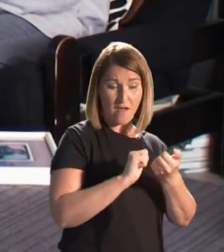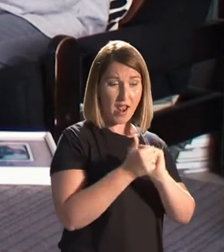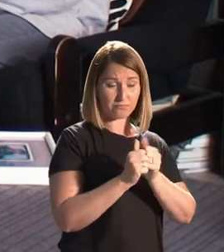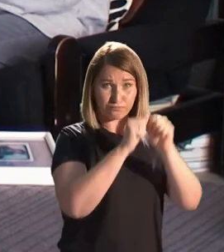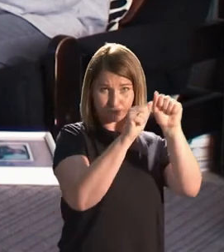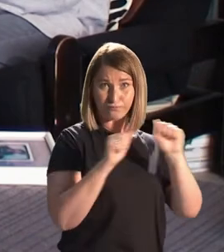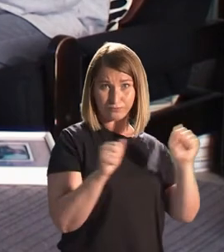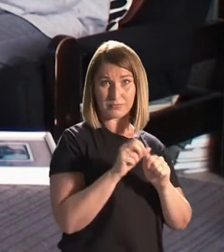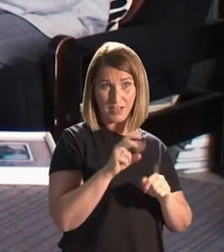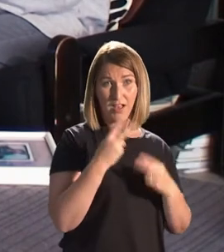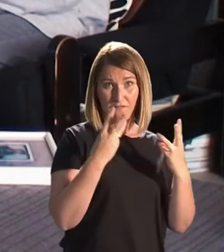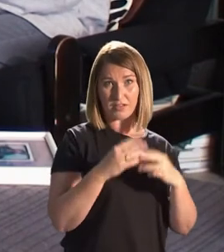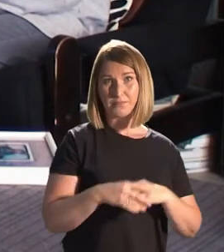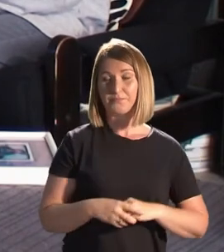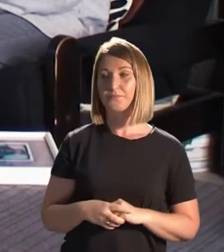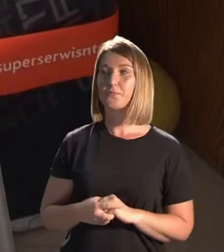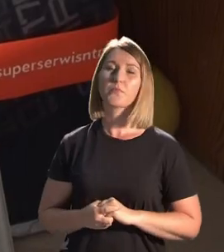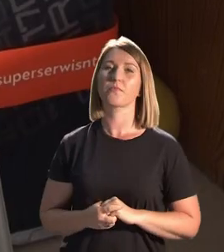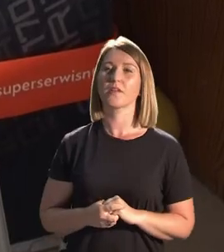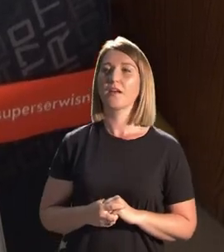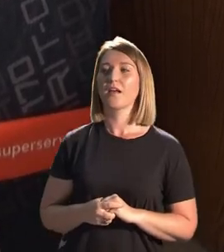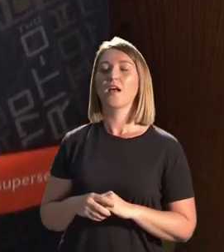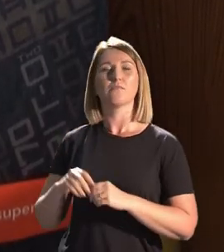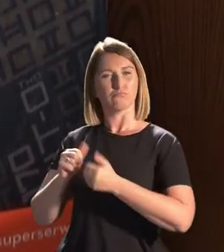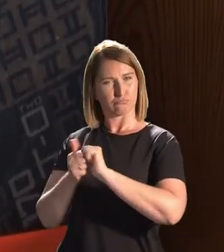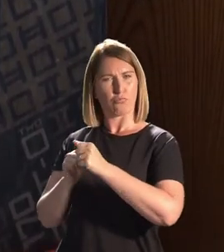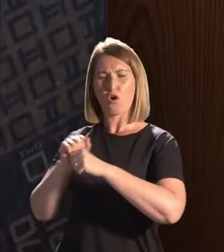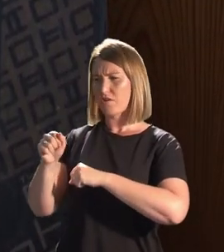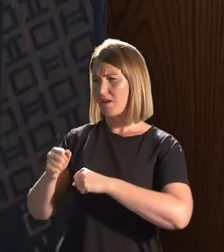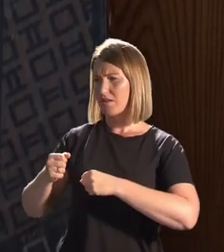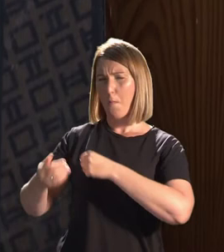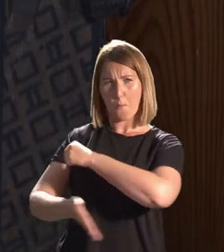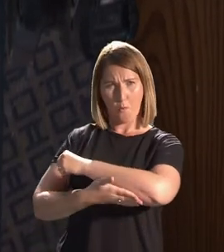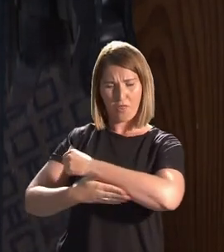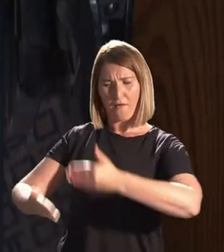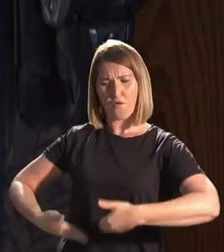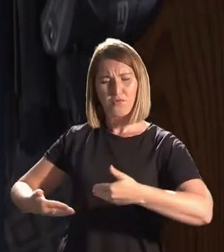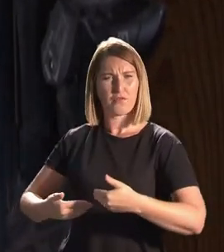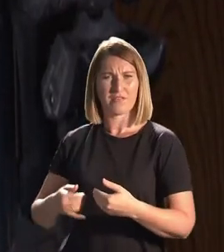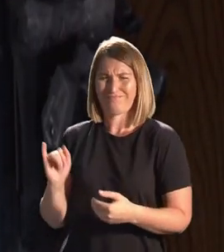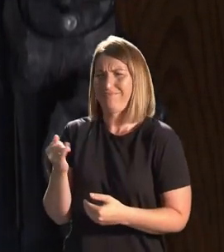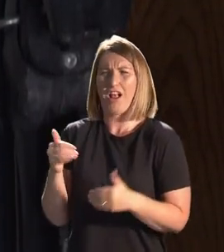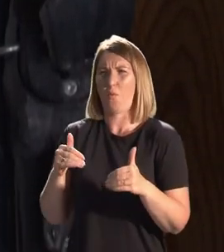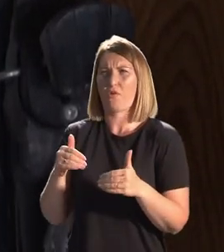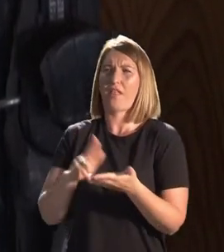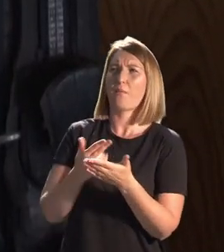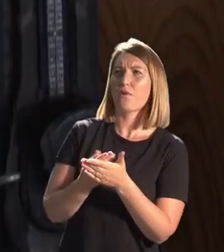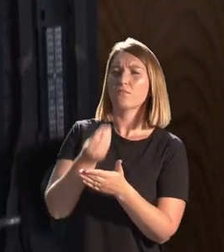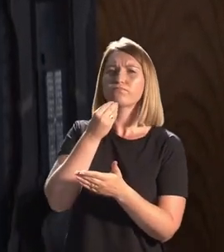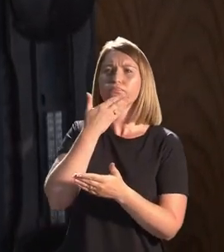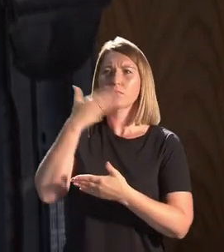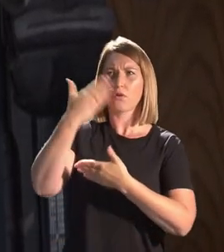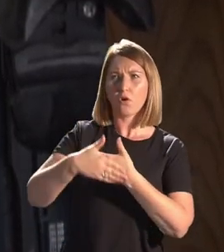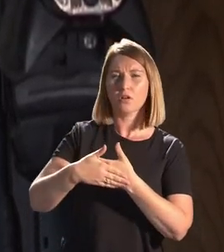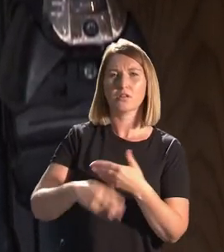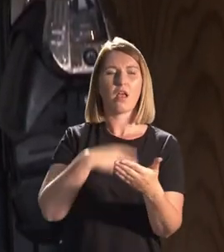ważne. Element pana życia. No ruch jest podstawą zdrowia. No jak można na przykład zjeść obiad i się położyć